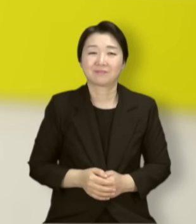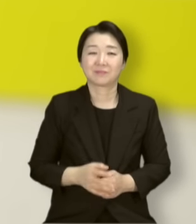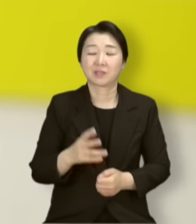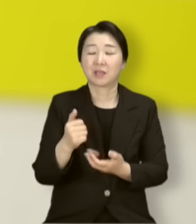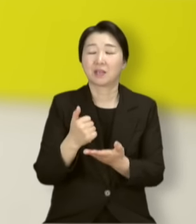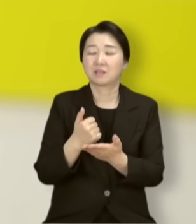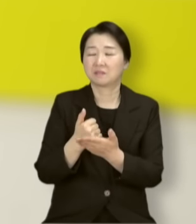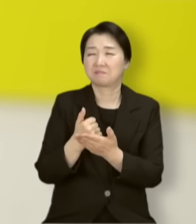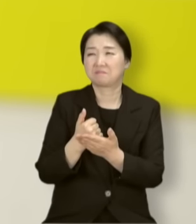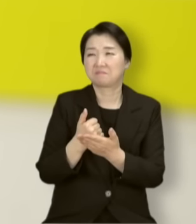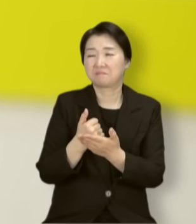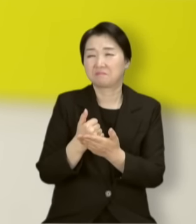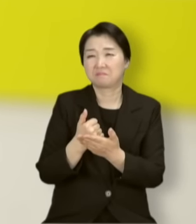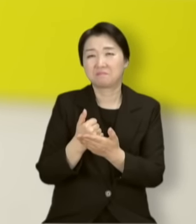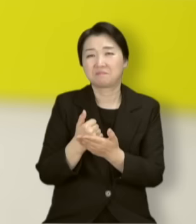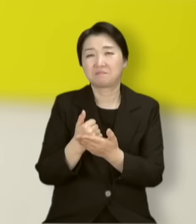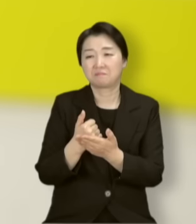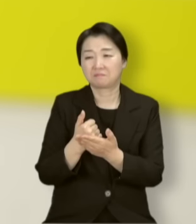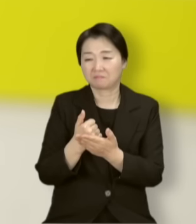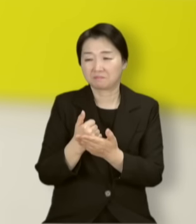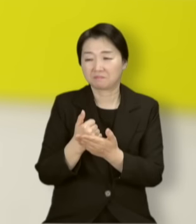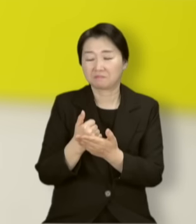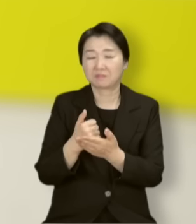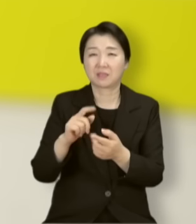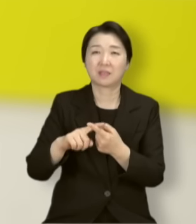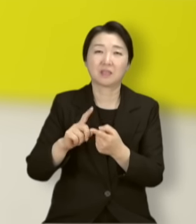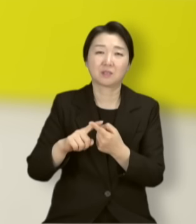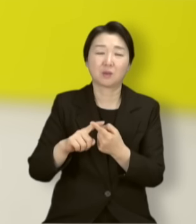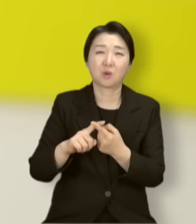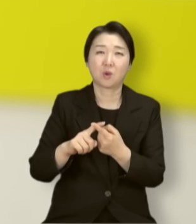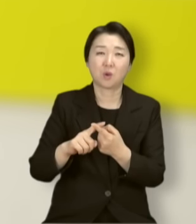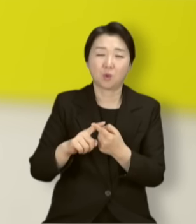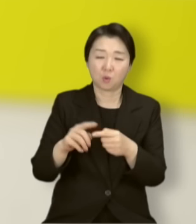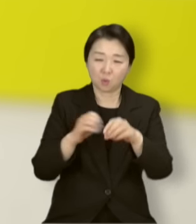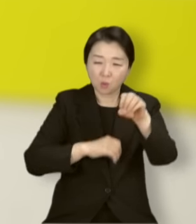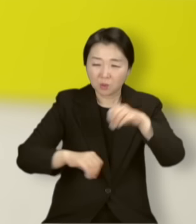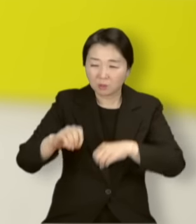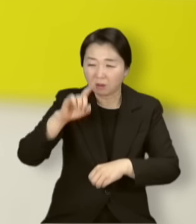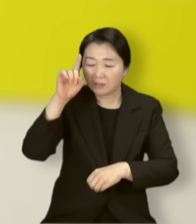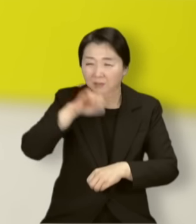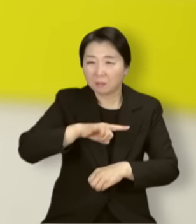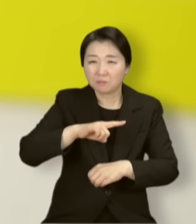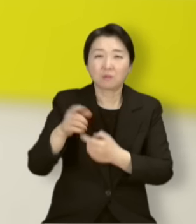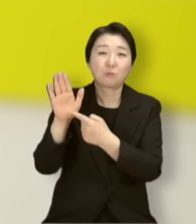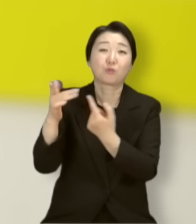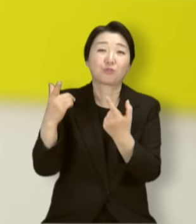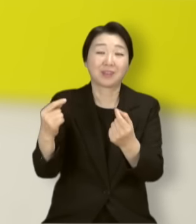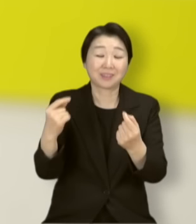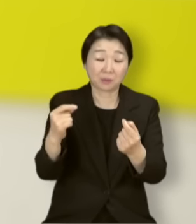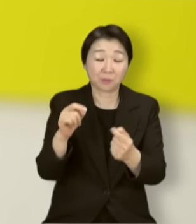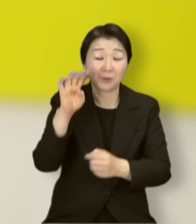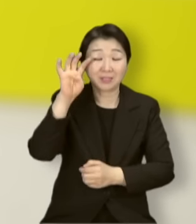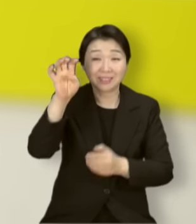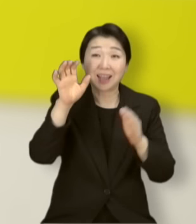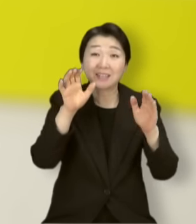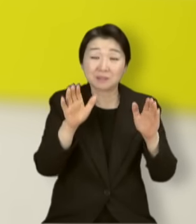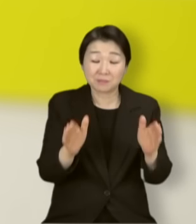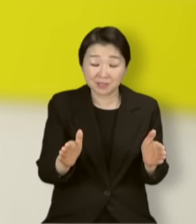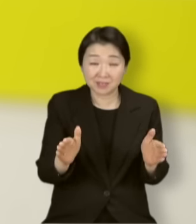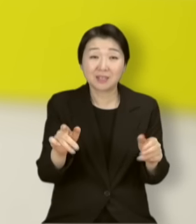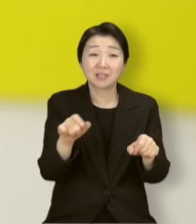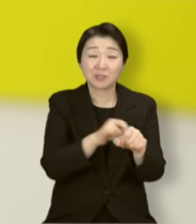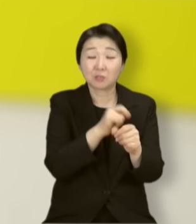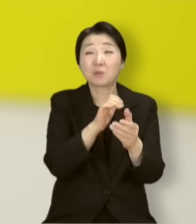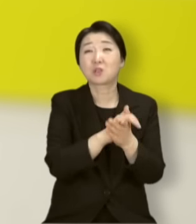덕을 가린다고 40일 새벽 기도를 신청하셨어요. 네. 그래서 우리는 그거 옆에서 그